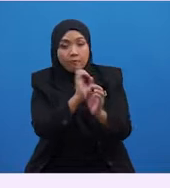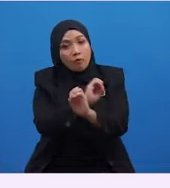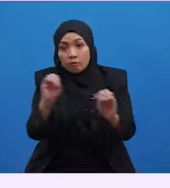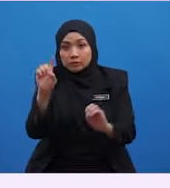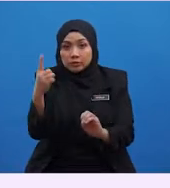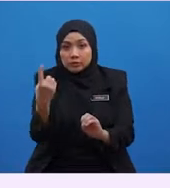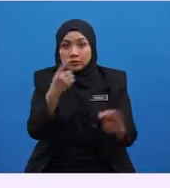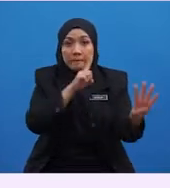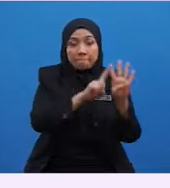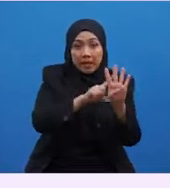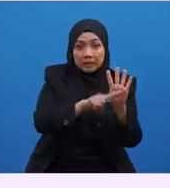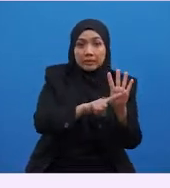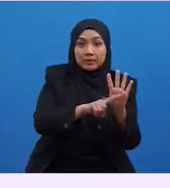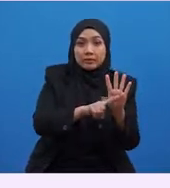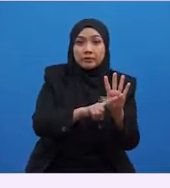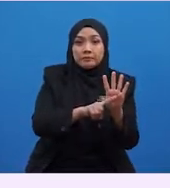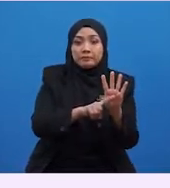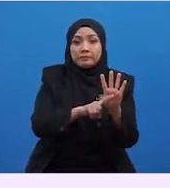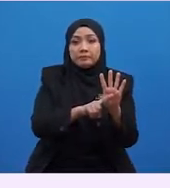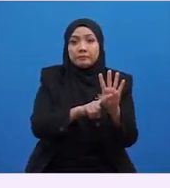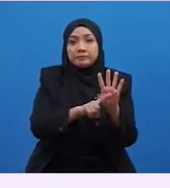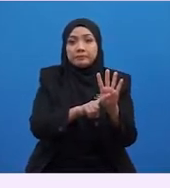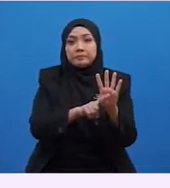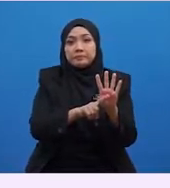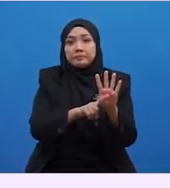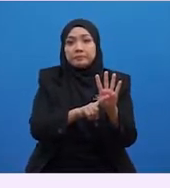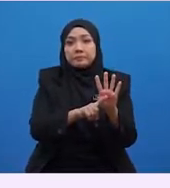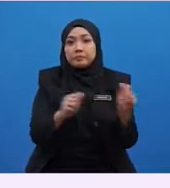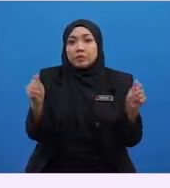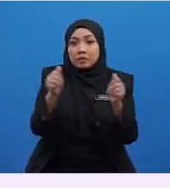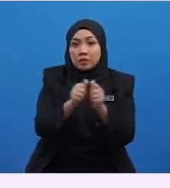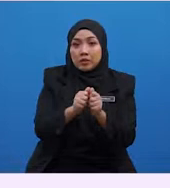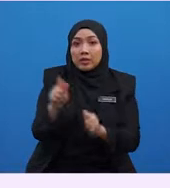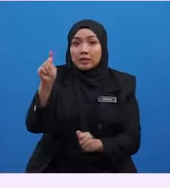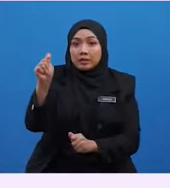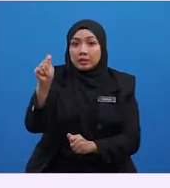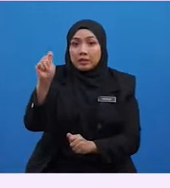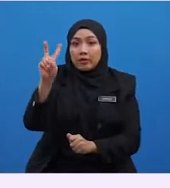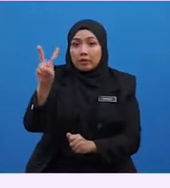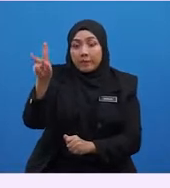keempat, pemboleh ubah pangkalan data dengan TVP.